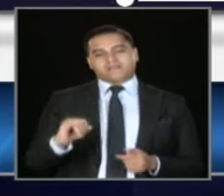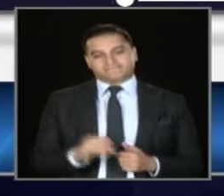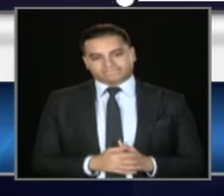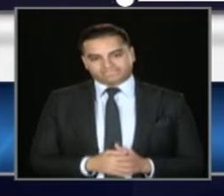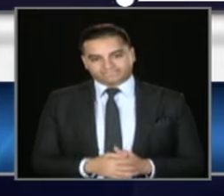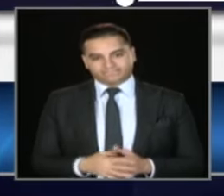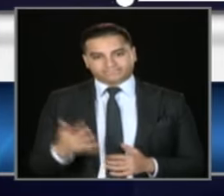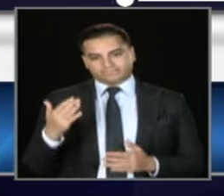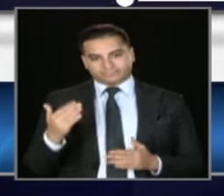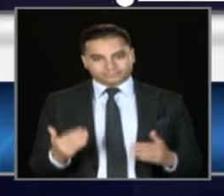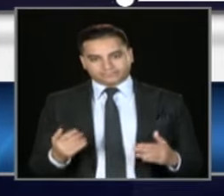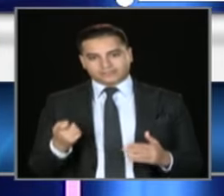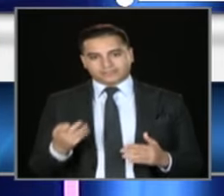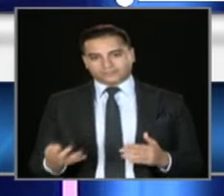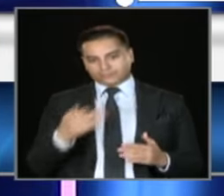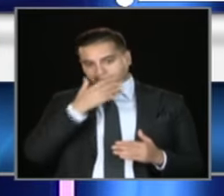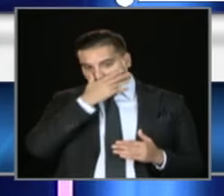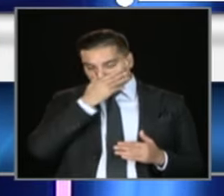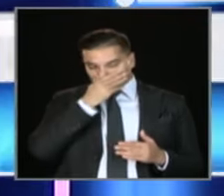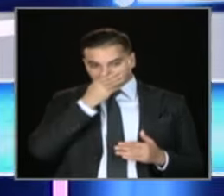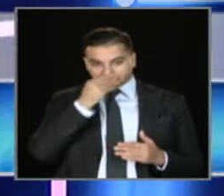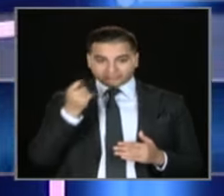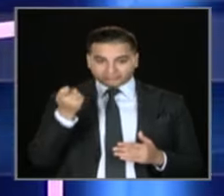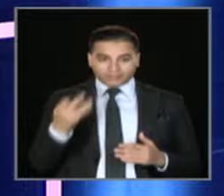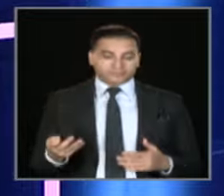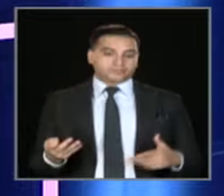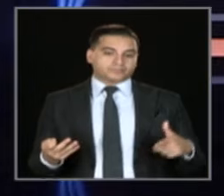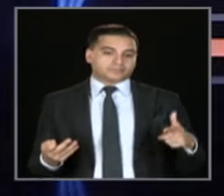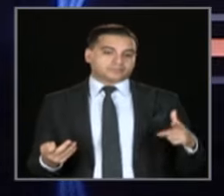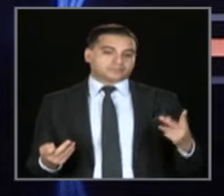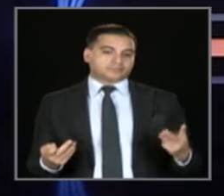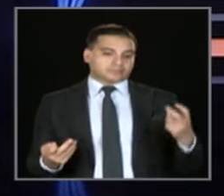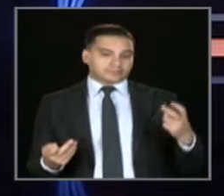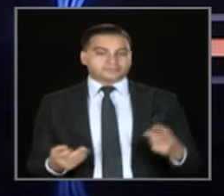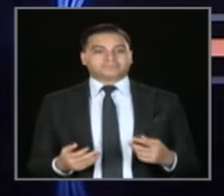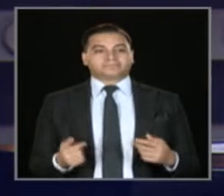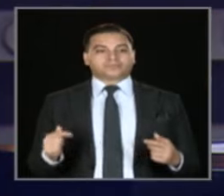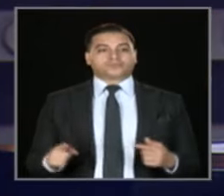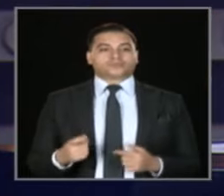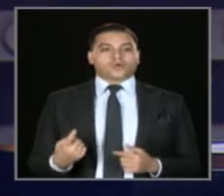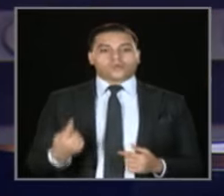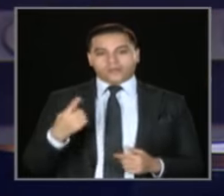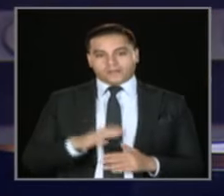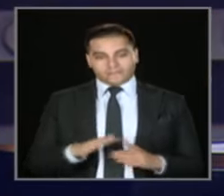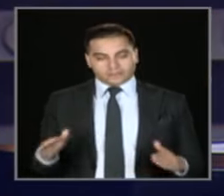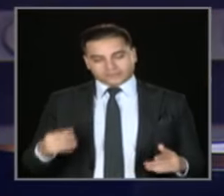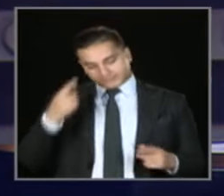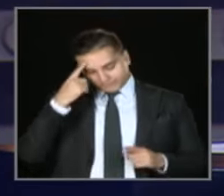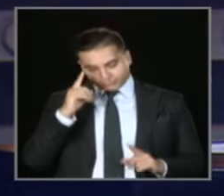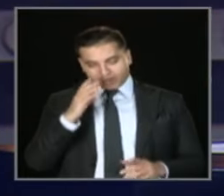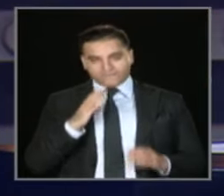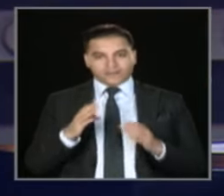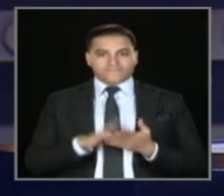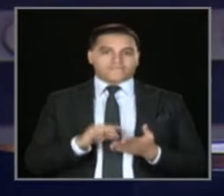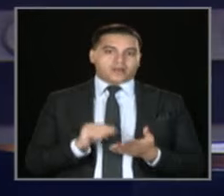الكرنك 35 رمسيس 70. سؤال واحد بس ما تجاوبش في الفقرة